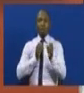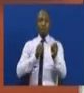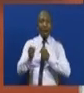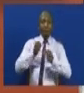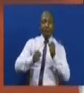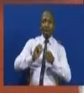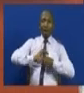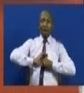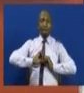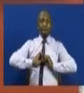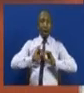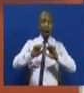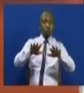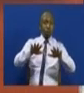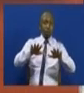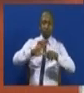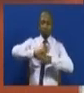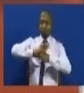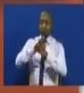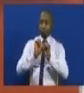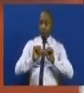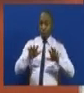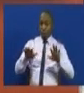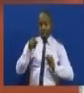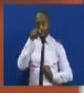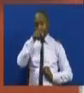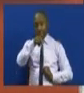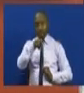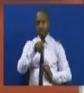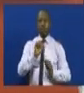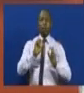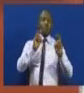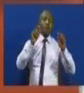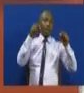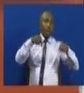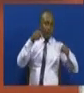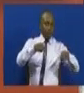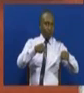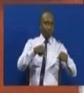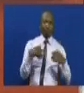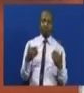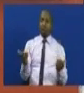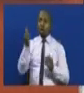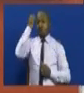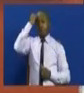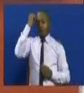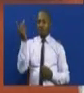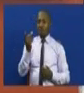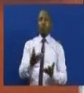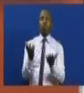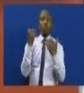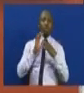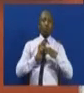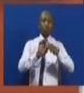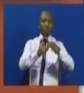na maambukizi dhidi ya virusi vya korona? Ndicho ambacho tunakizungumzia hii leo, na kumbuka unaweza kushiriki